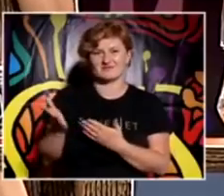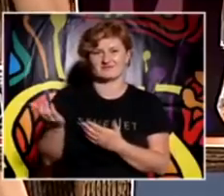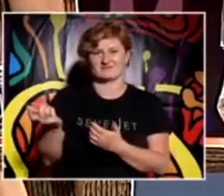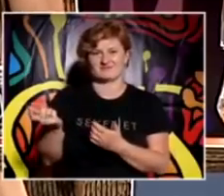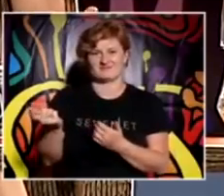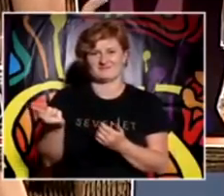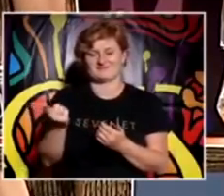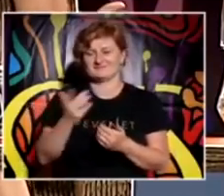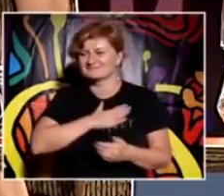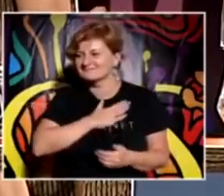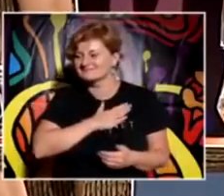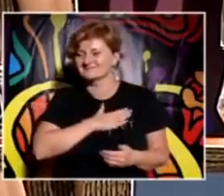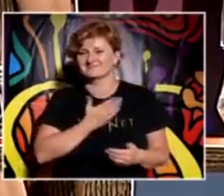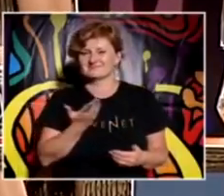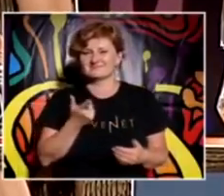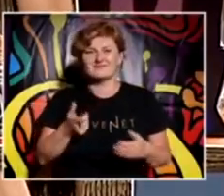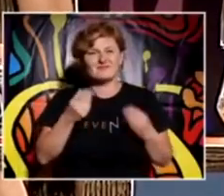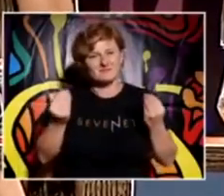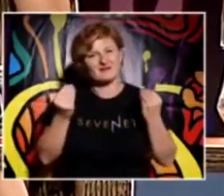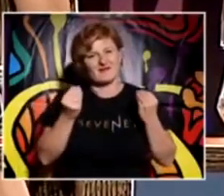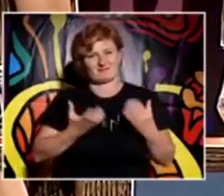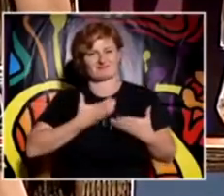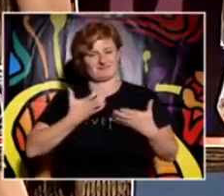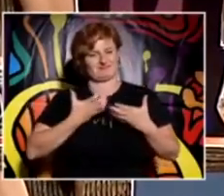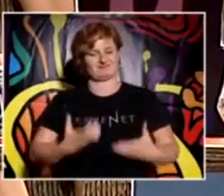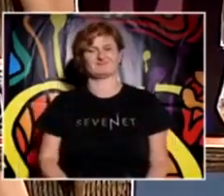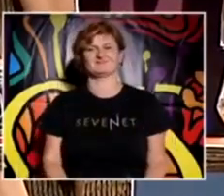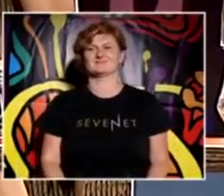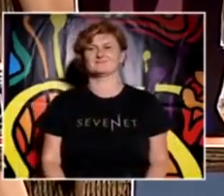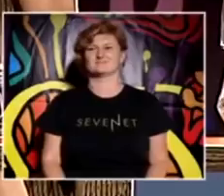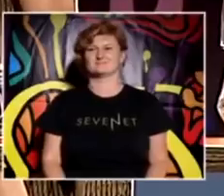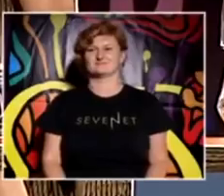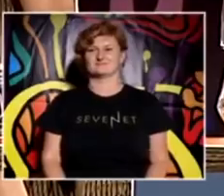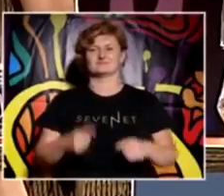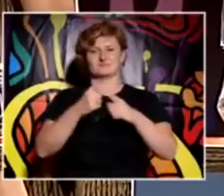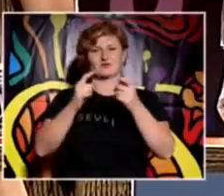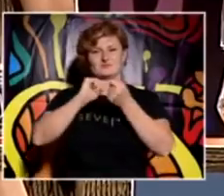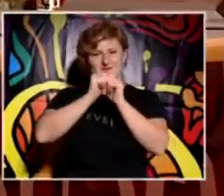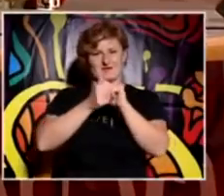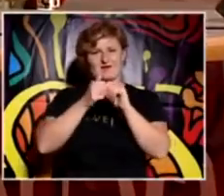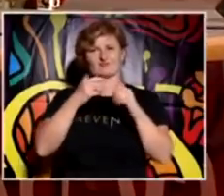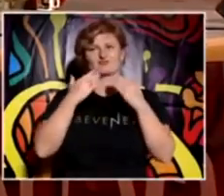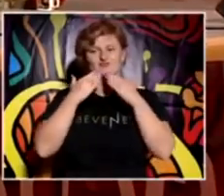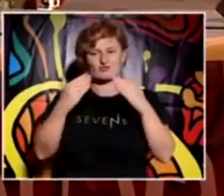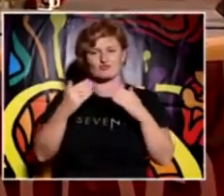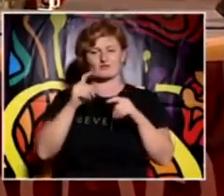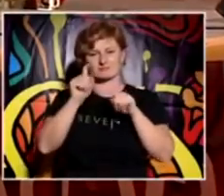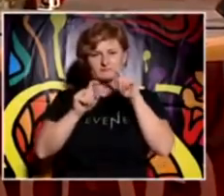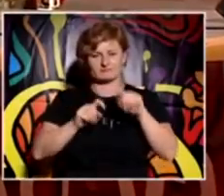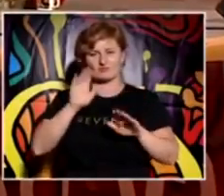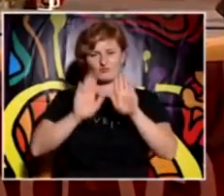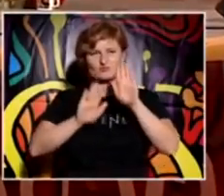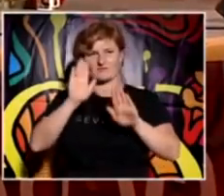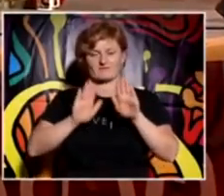każdym kroku i to było takie niesamowite doznanie, bym powiedziała. Fajnie, trochę się nam pozmieniało. Bardzo dziękuję za to, że wchodzicie na slido.com, używacie